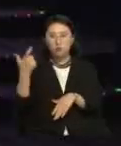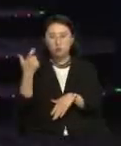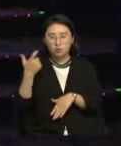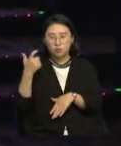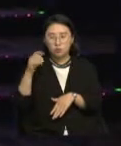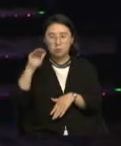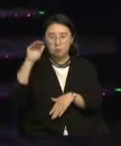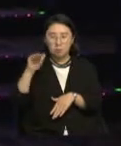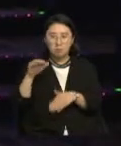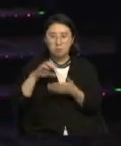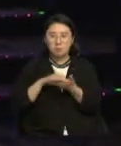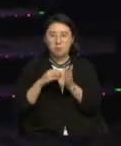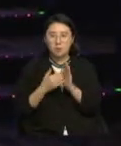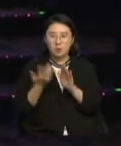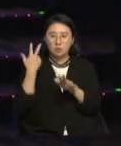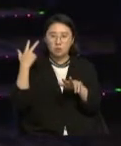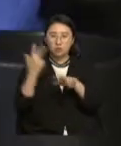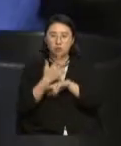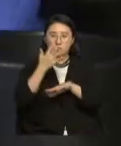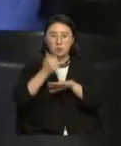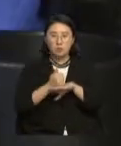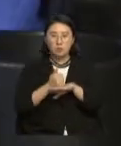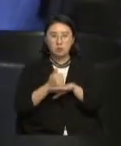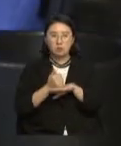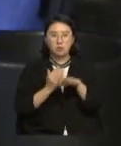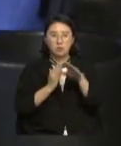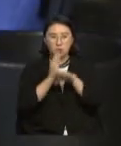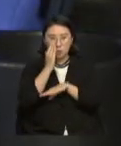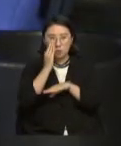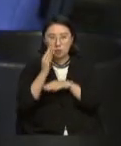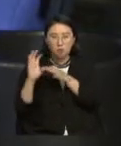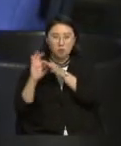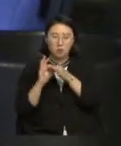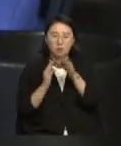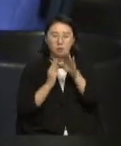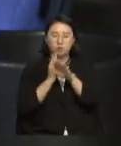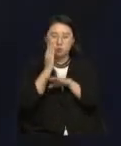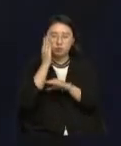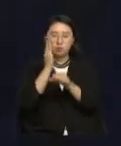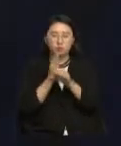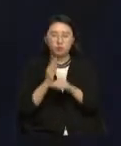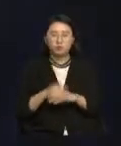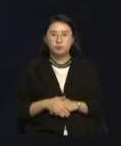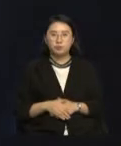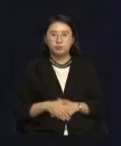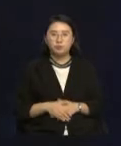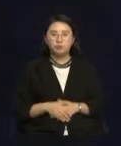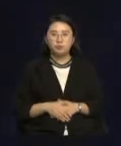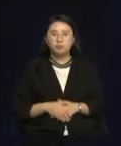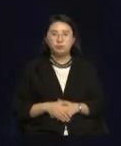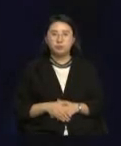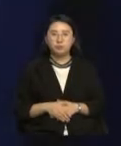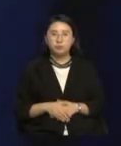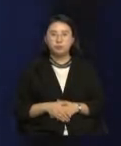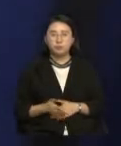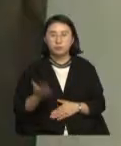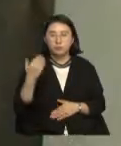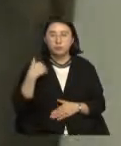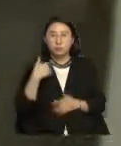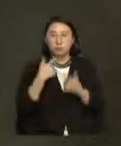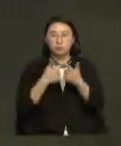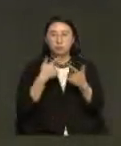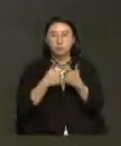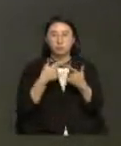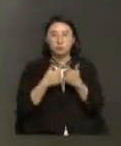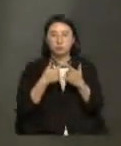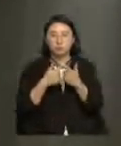때를 오갔지만 지난 주말을 기점으로 이름 명을 돌파해 꾸준히 증가하고 있는 것으로 나타났습니다 여기에 지난 주 부산